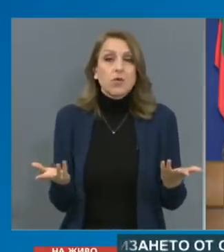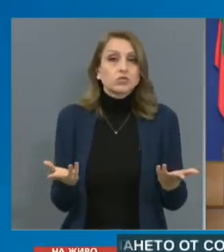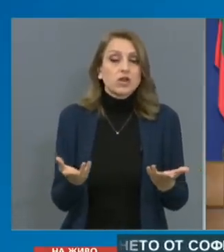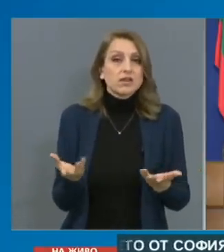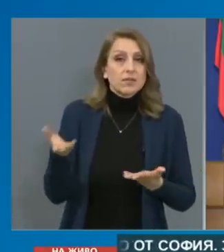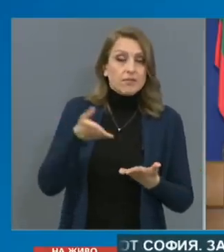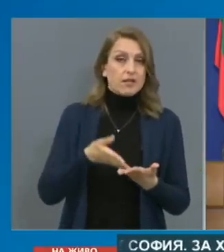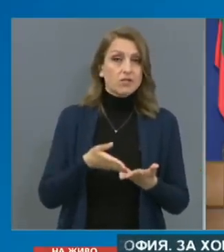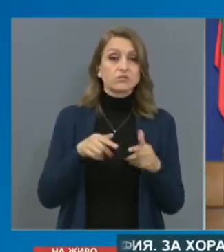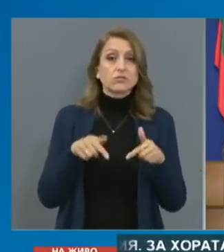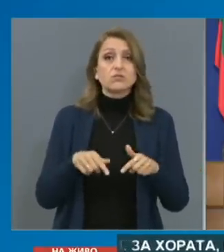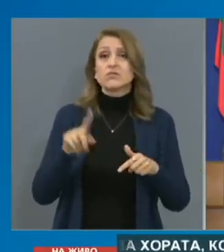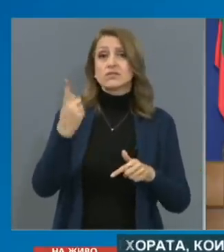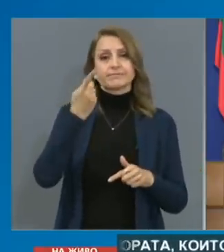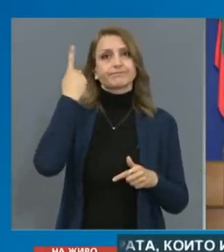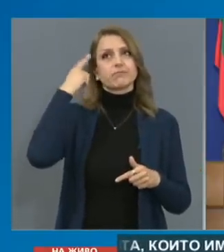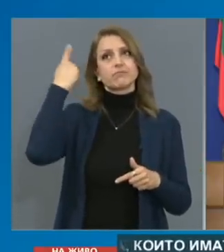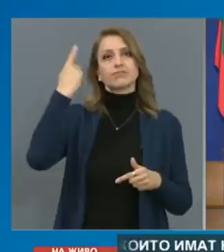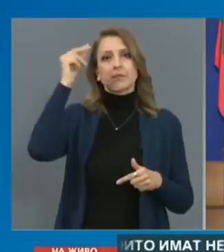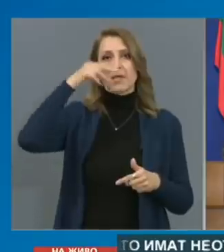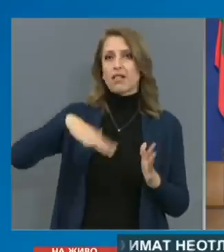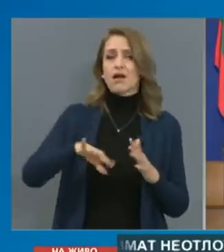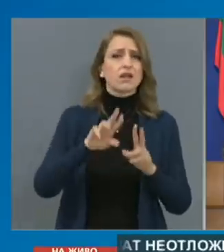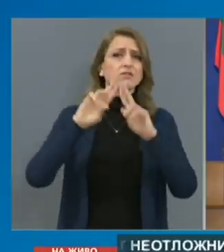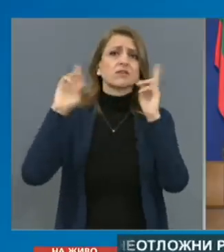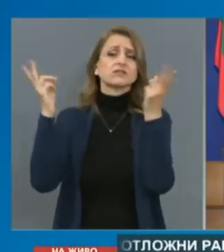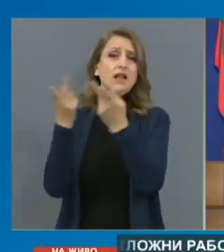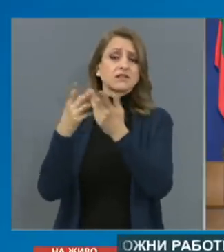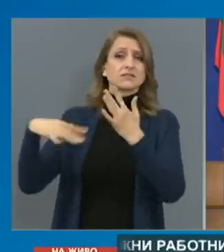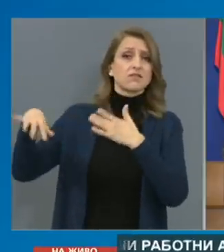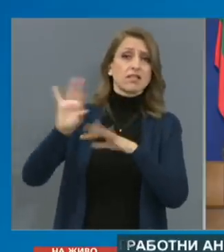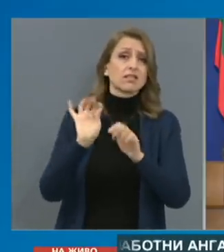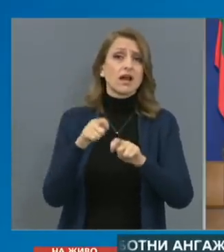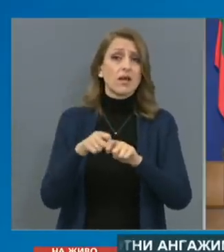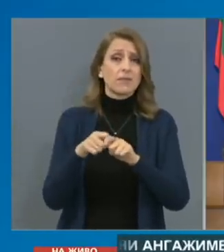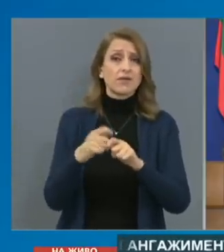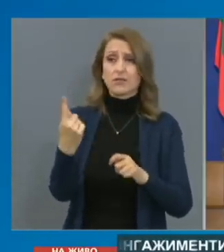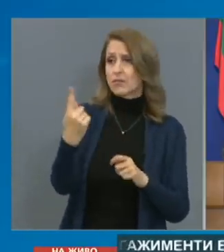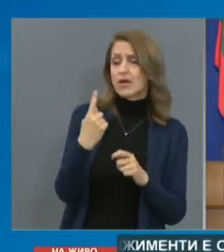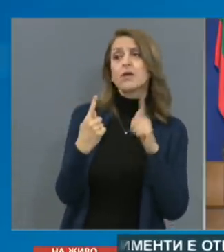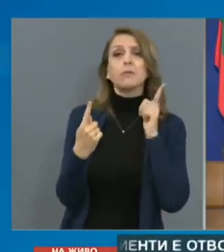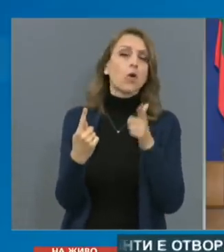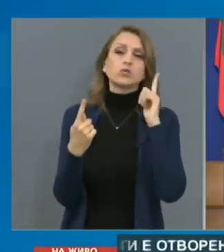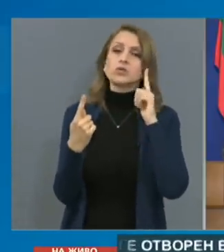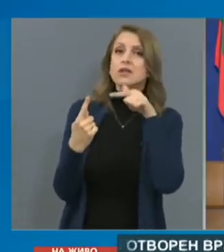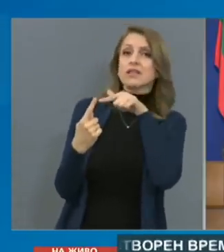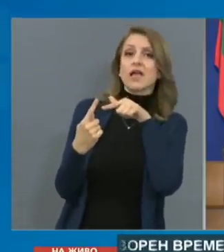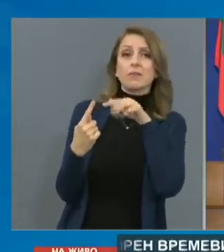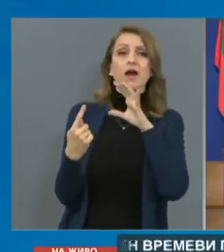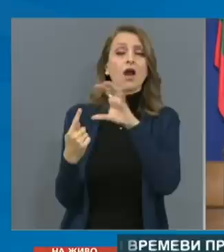се, това не е българска измислица, а това е в целия свят. В